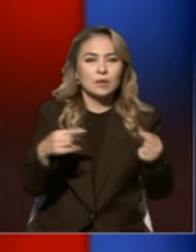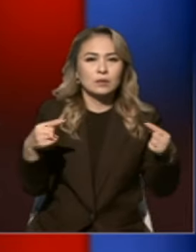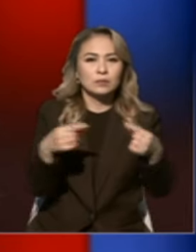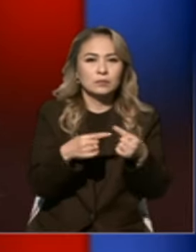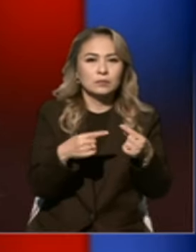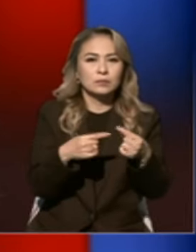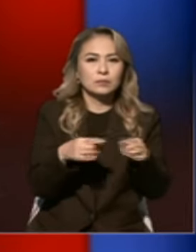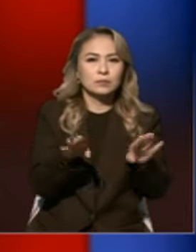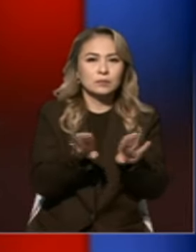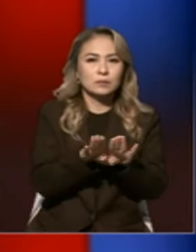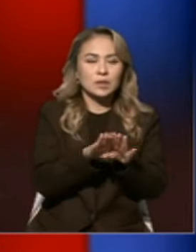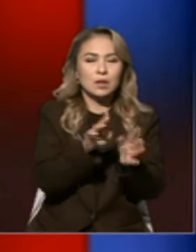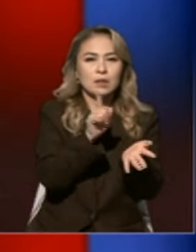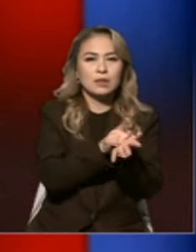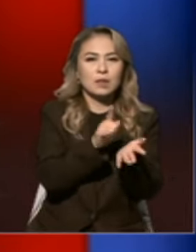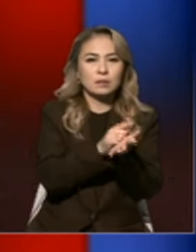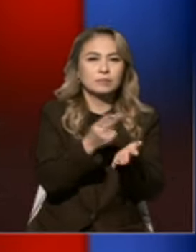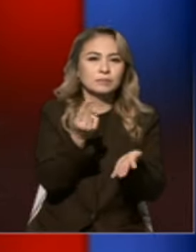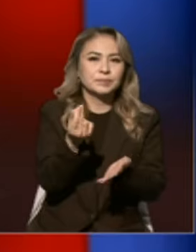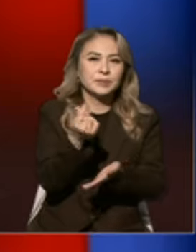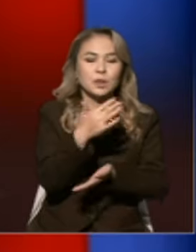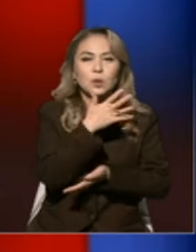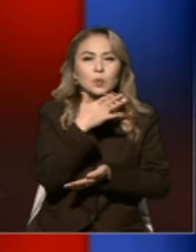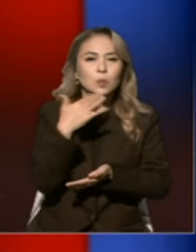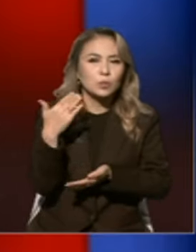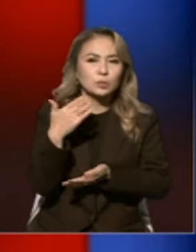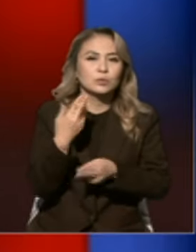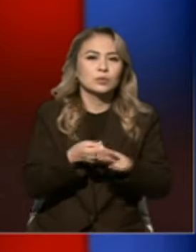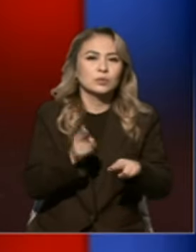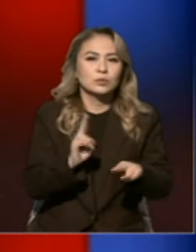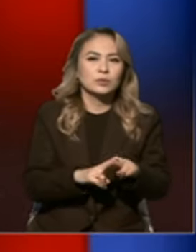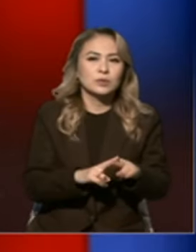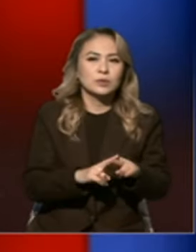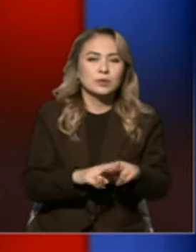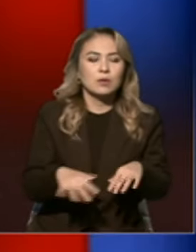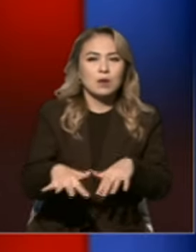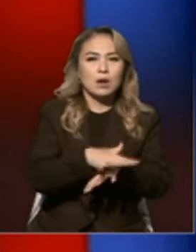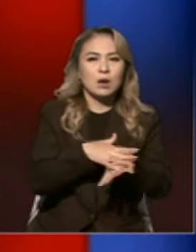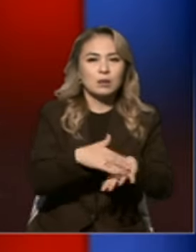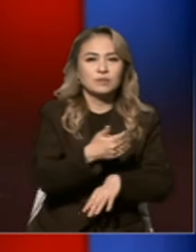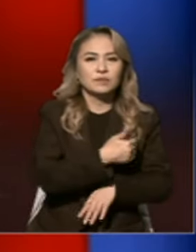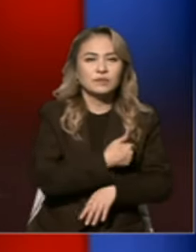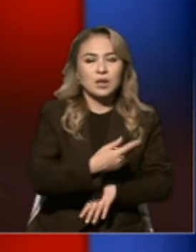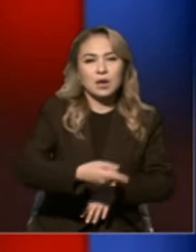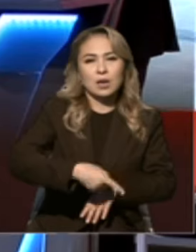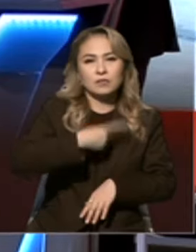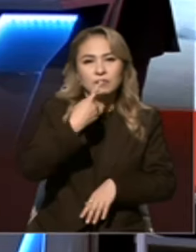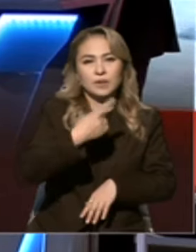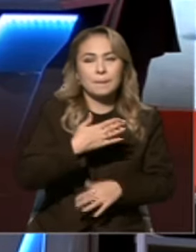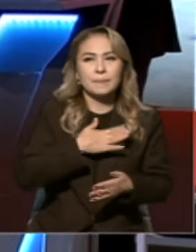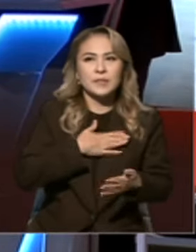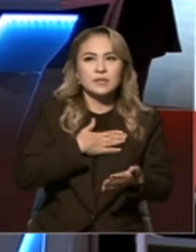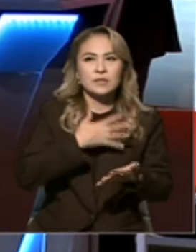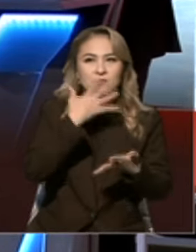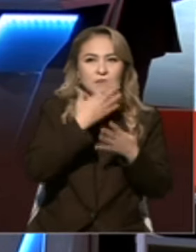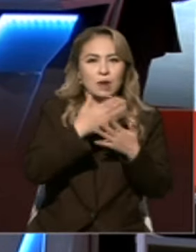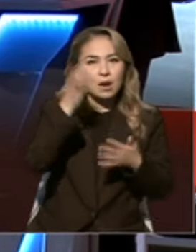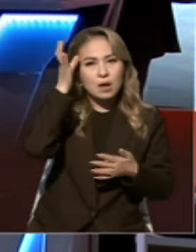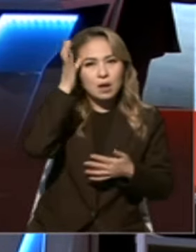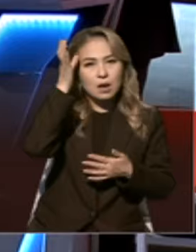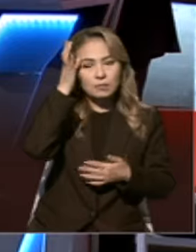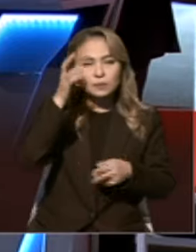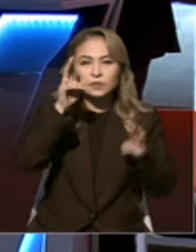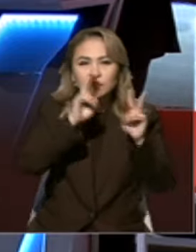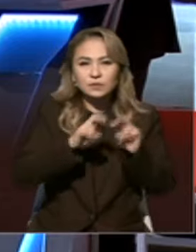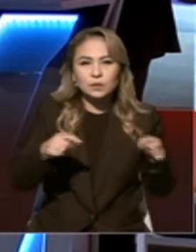керек. Салықтан қашу ол да. Бұл жердегі ең басты мәселе, ең басты мәселе мына халыққа айтатын. Бұл жердегі мысалға біз өзіміз мынау ғылыми